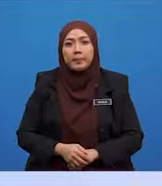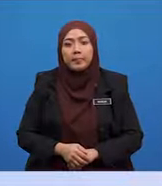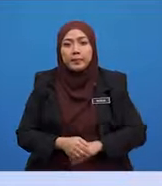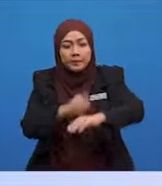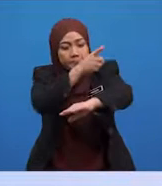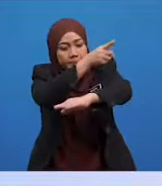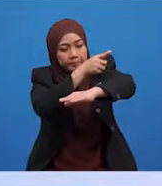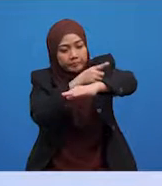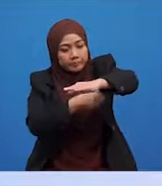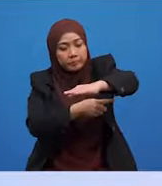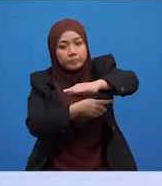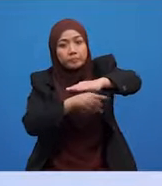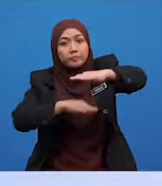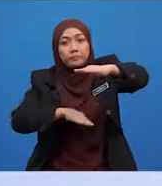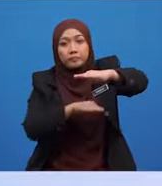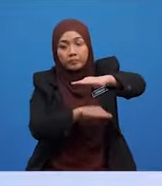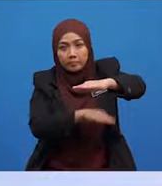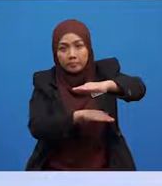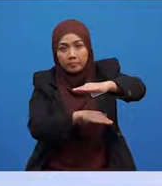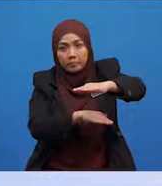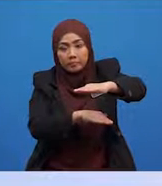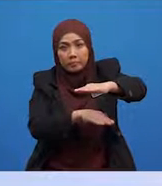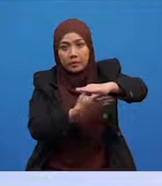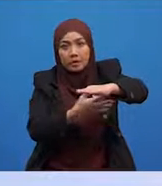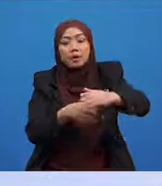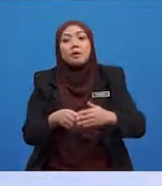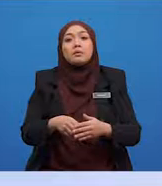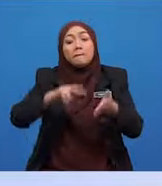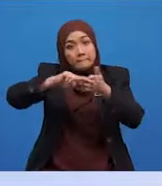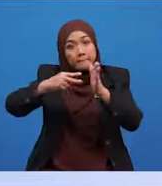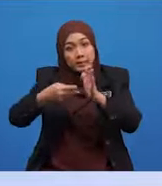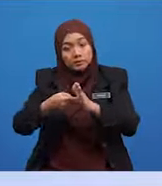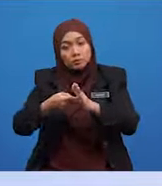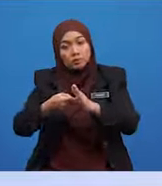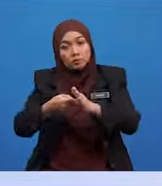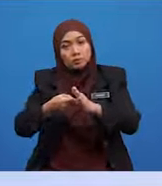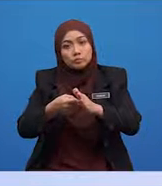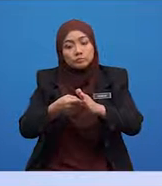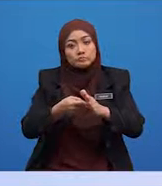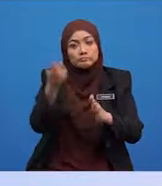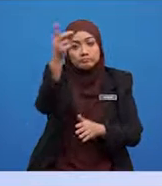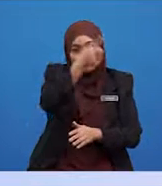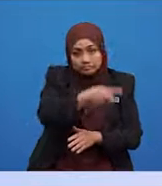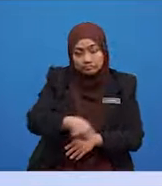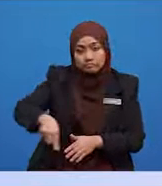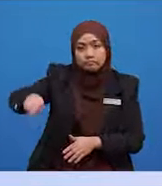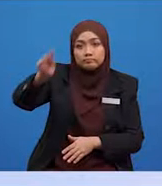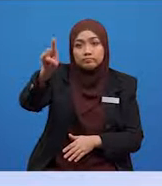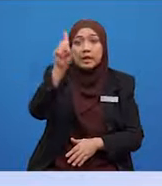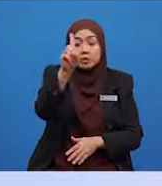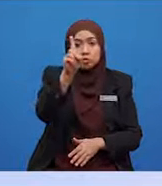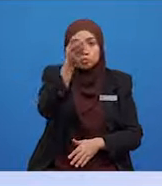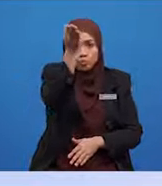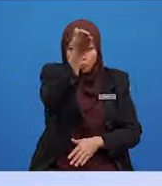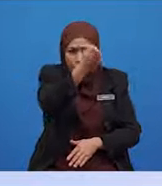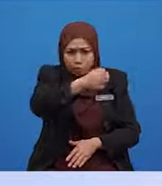tembereng. Tembereng merupakan rantau yang dibatasi oleh satu lengkok